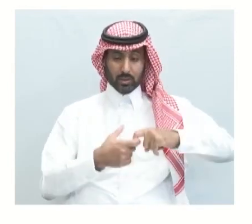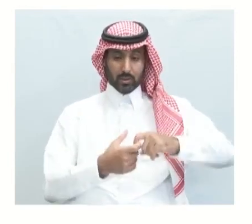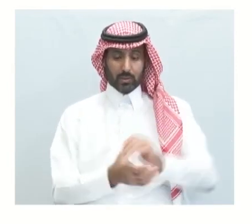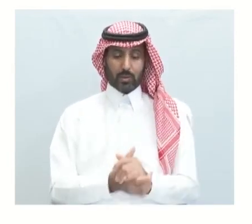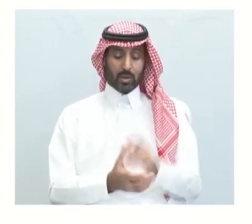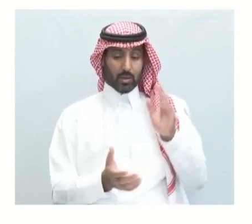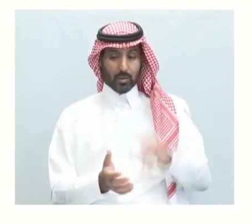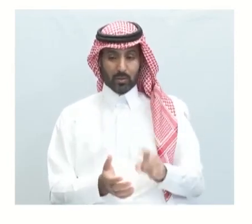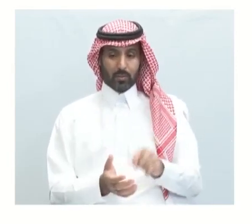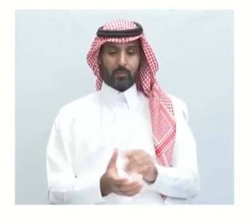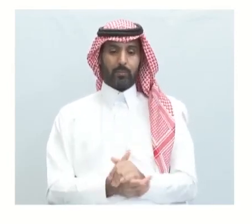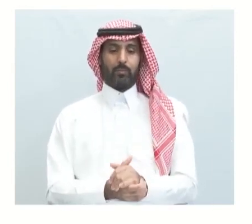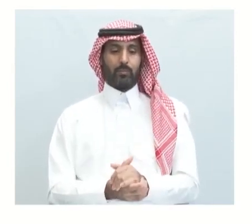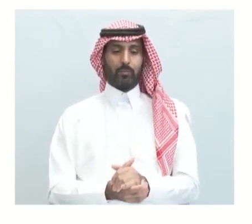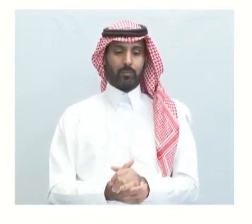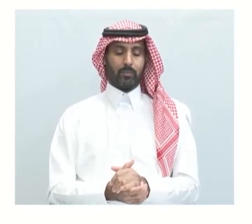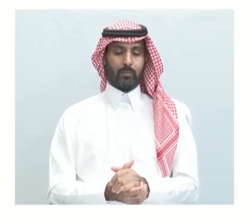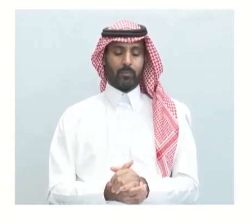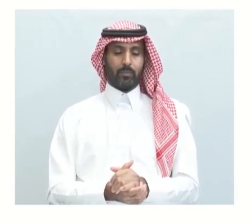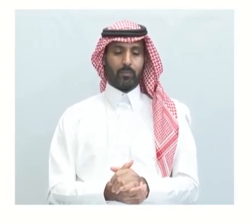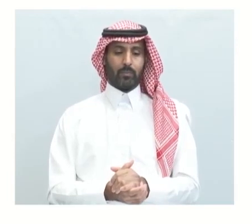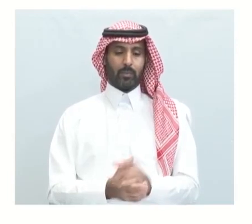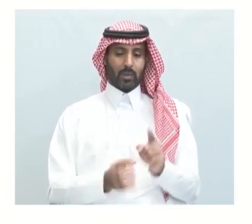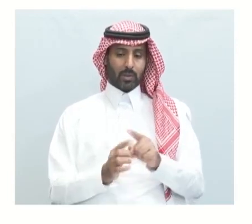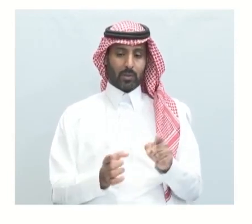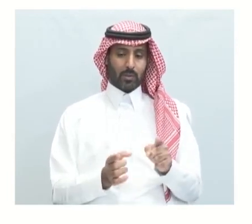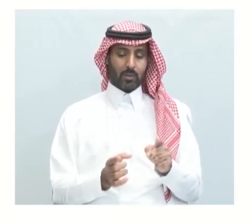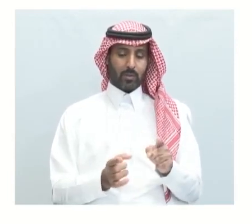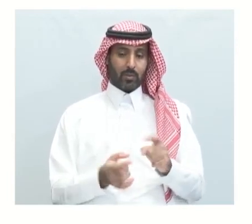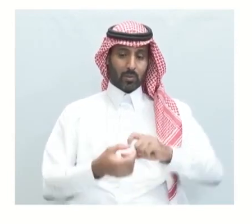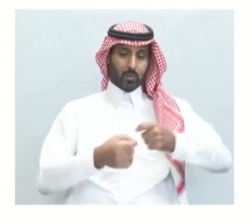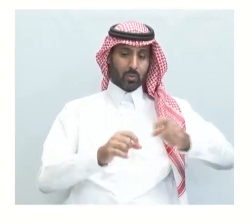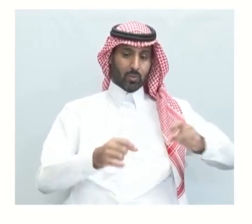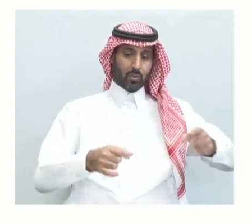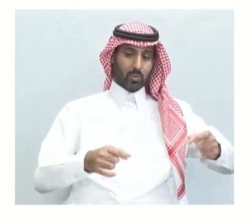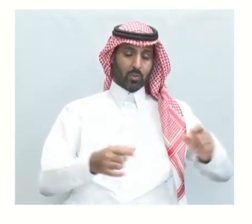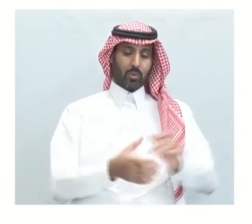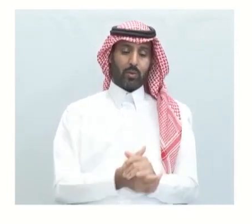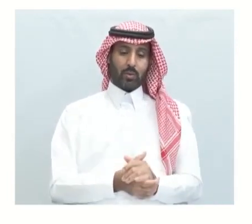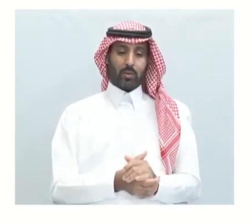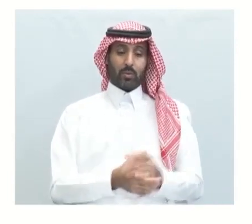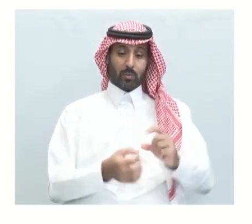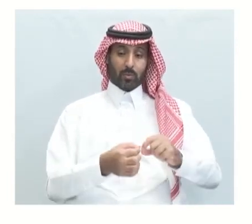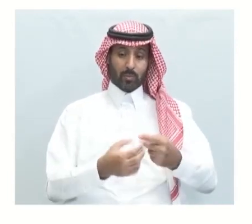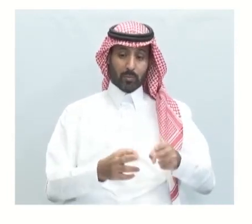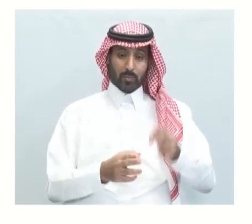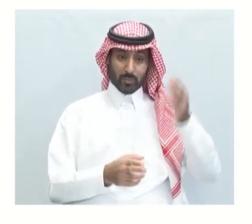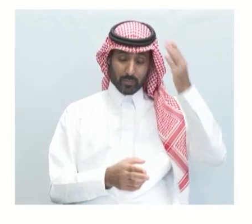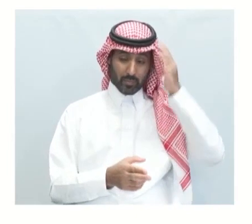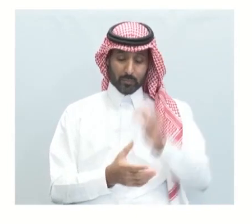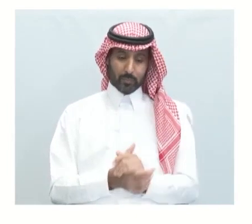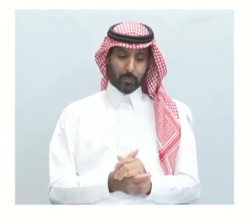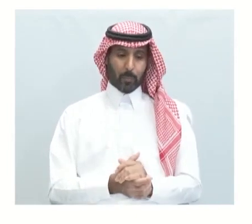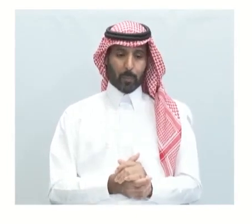اطبع او هوايه عفوا جمله شرط ما دام هنالك عقد بمعنى ان سيبدا من الراس ما دام